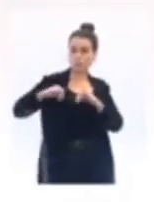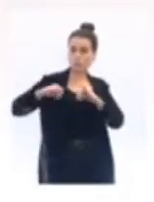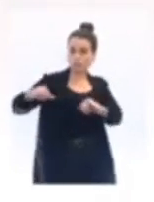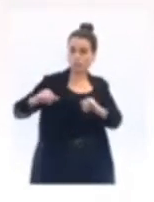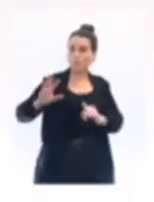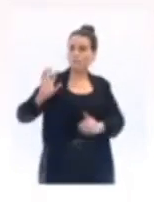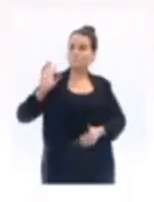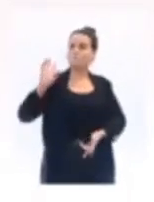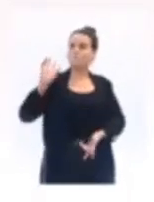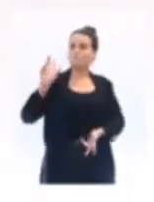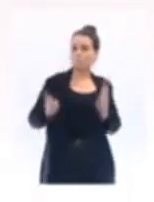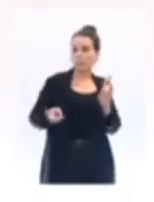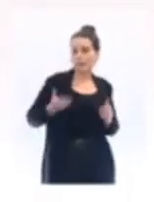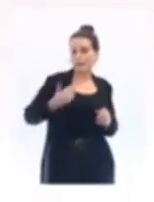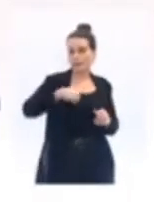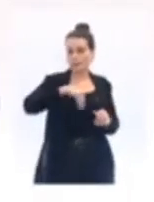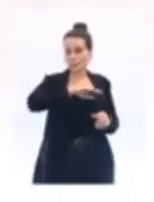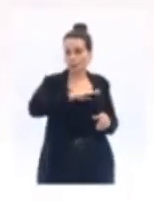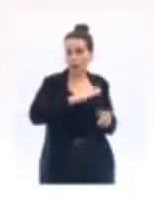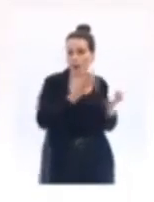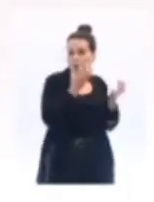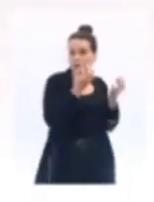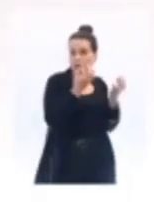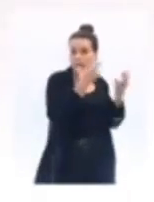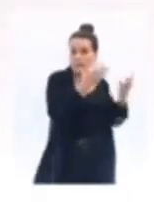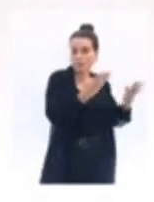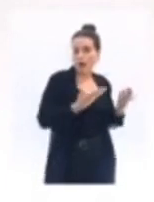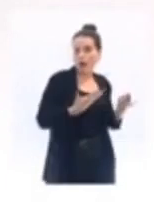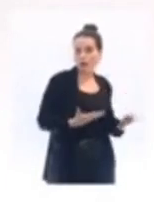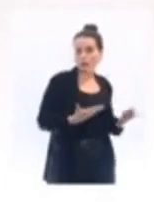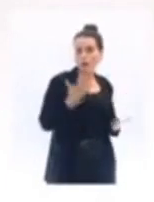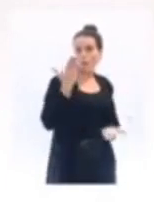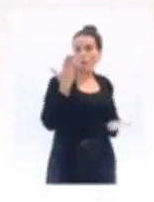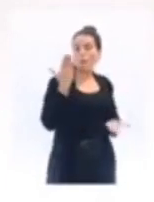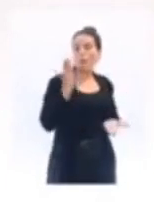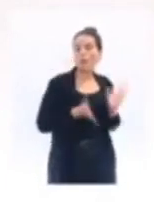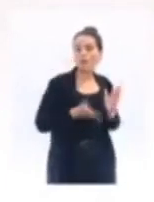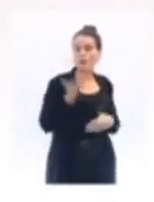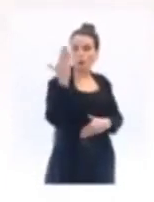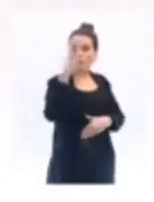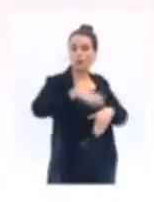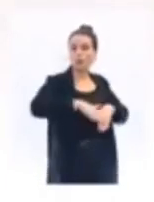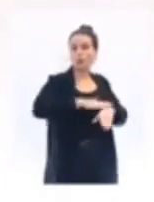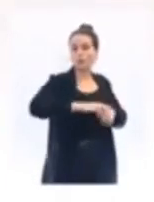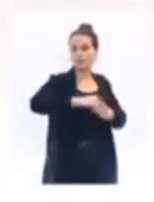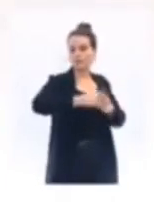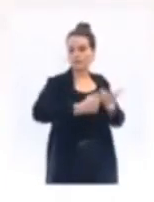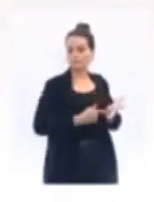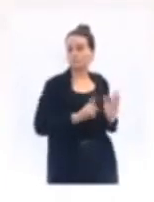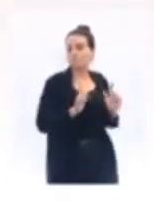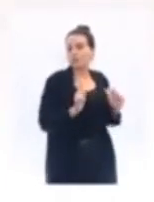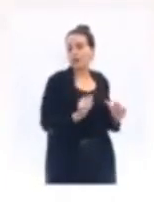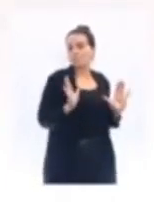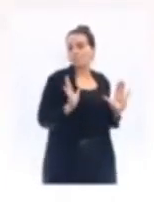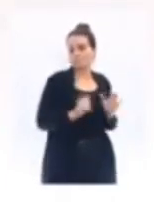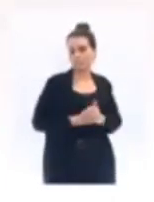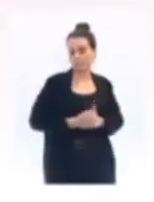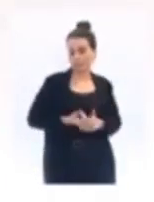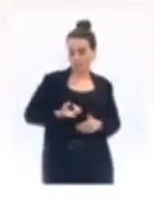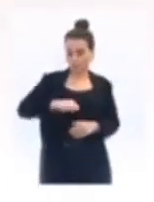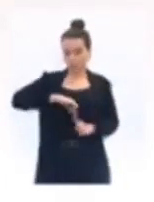nous constatons une dégradation très forte des indicateurs sanitaires, et c'est le cas,